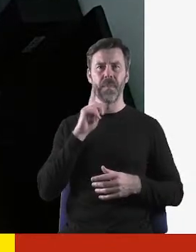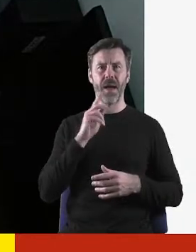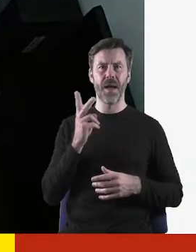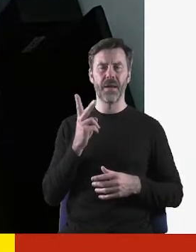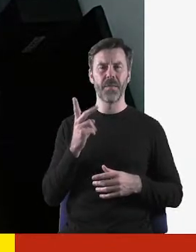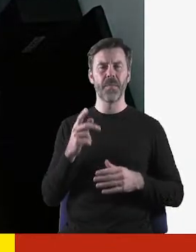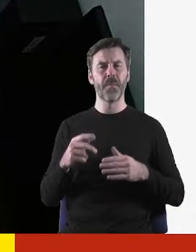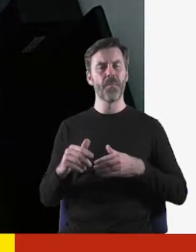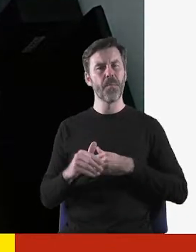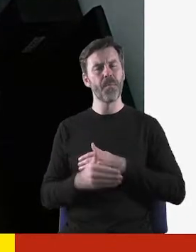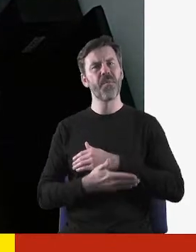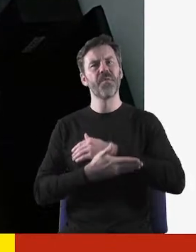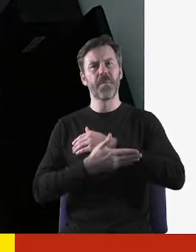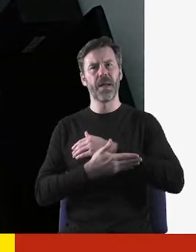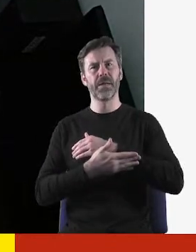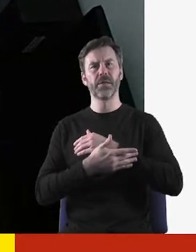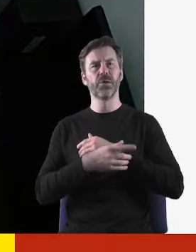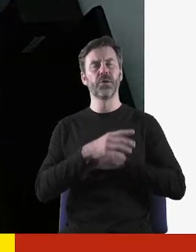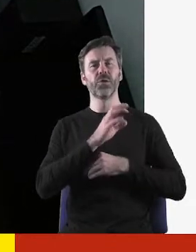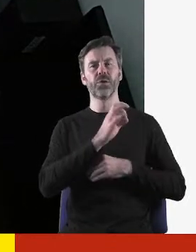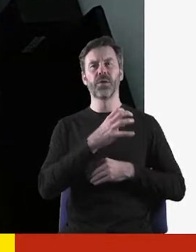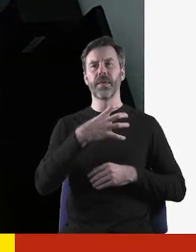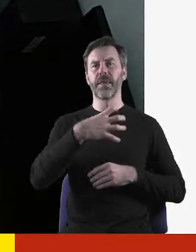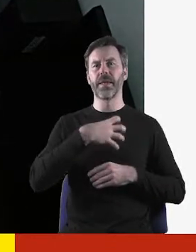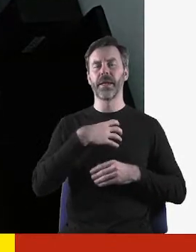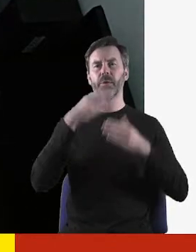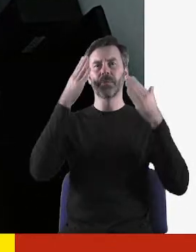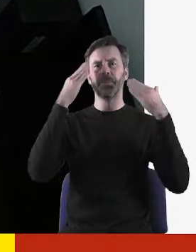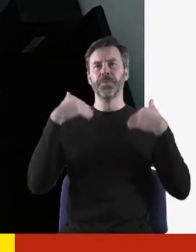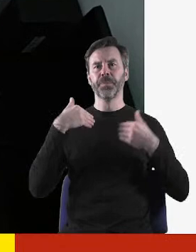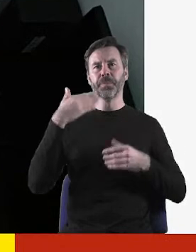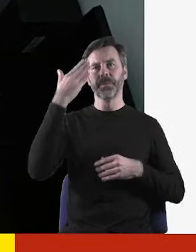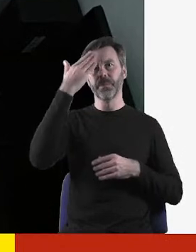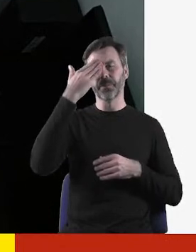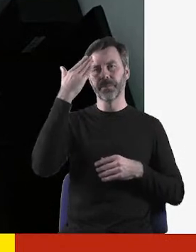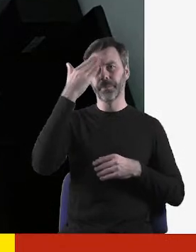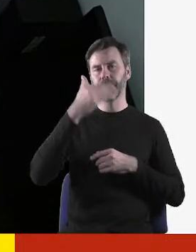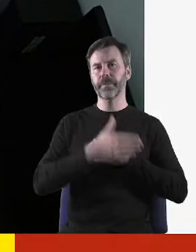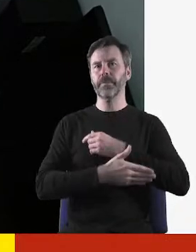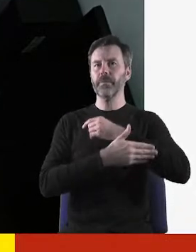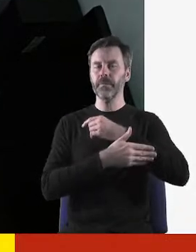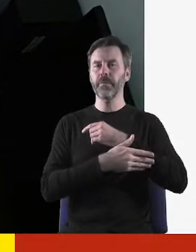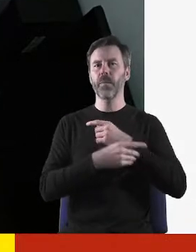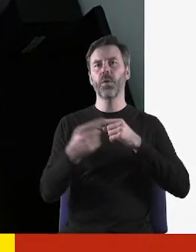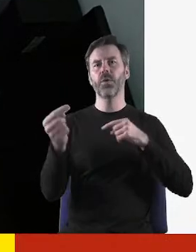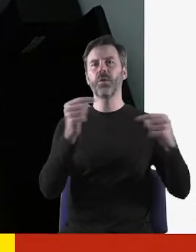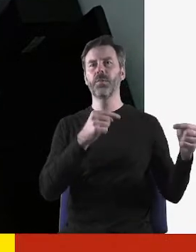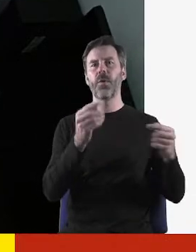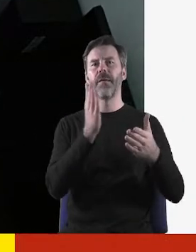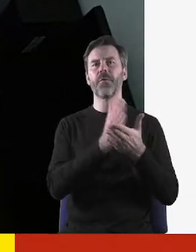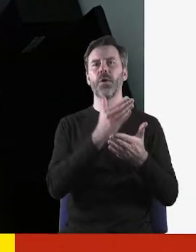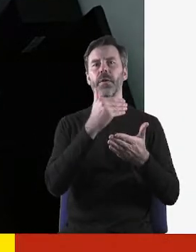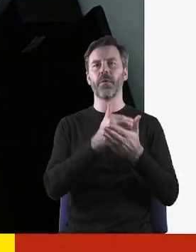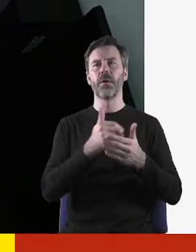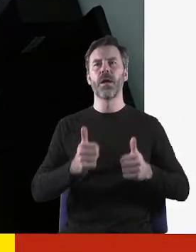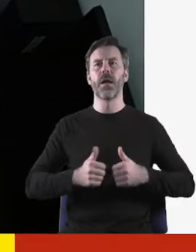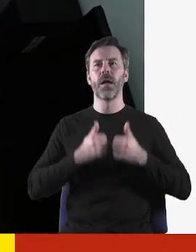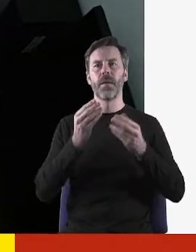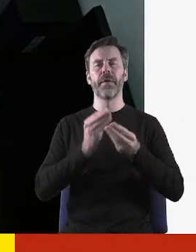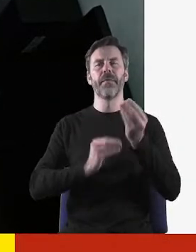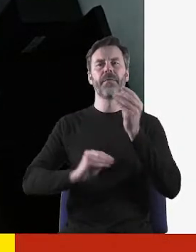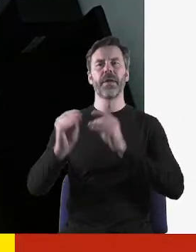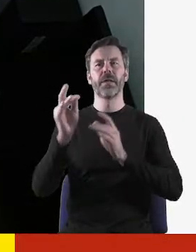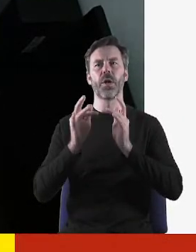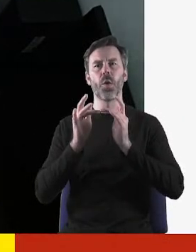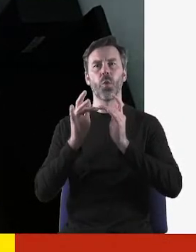poparli starania dyrekcji szpitala psychiatrycznego w rozmowach z wojewodą o zwiększenie tych łóżek do